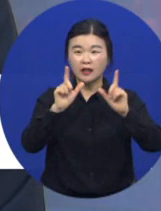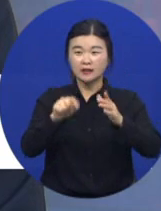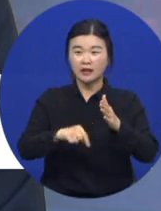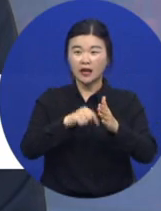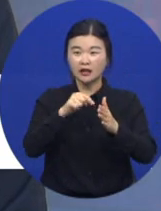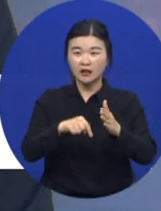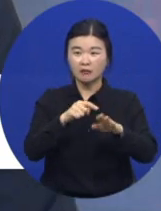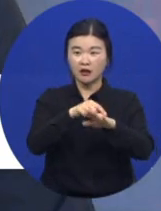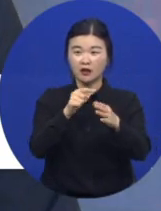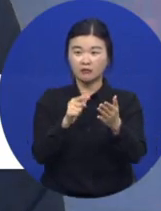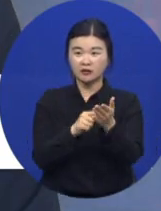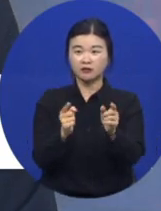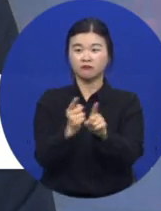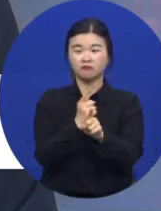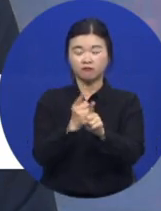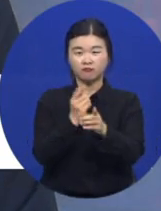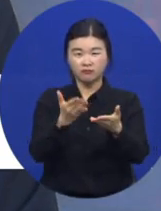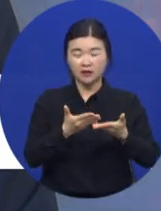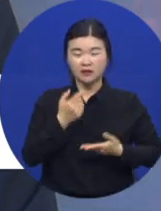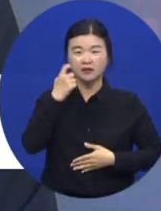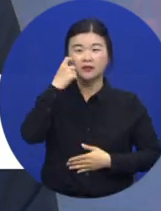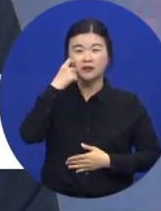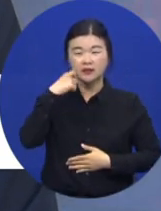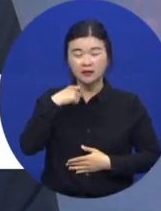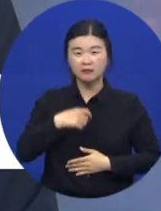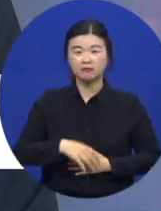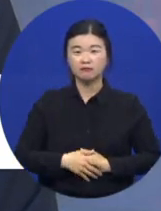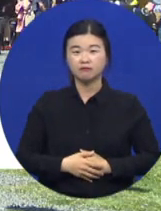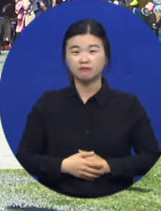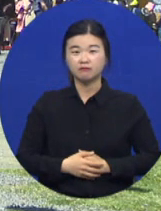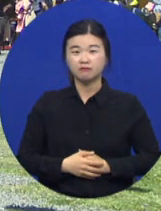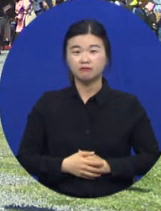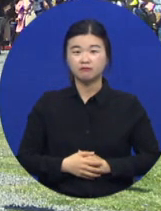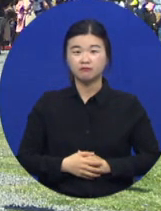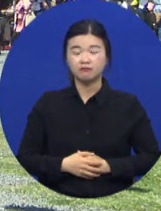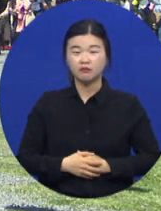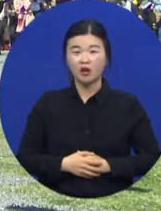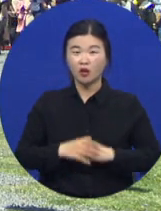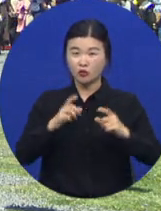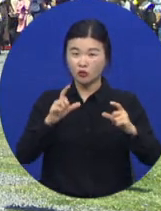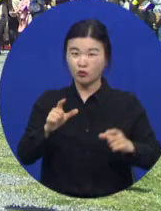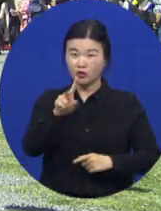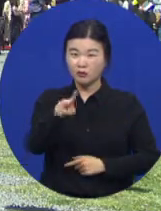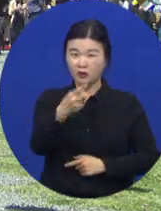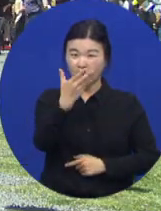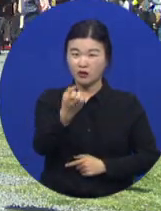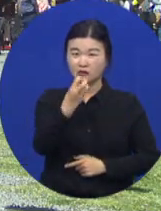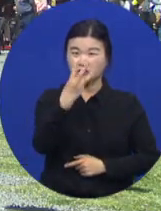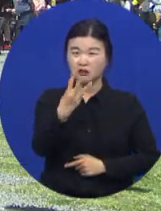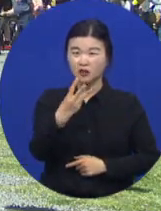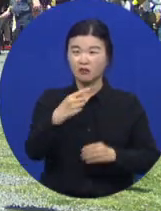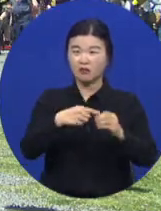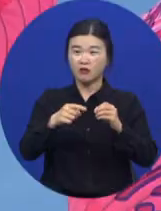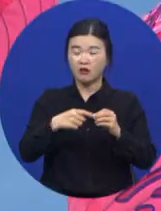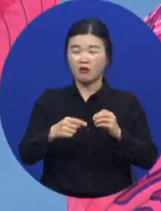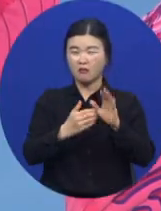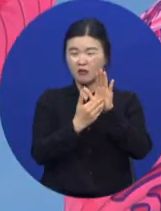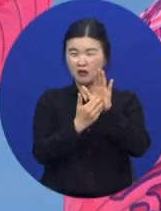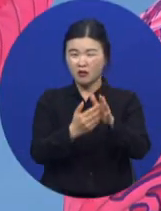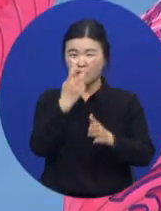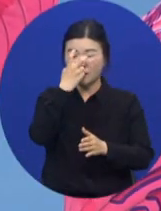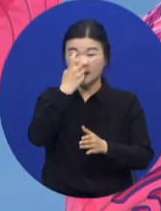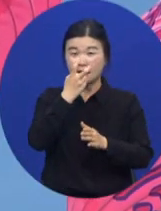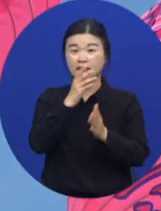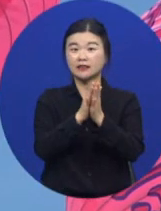속에서 이렇게 마음의 치유를 받고 하는 느낌입니다. 도내 293개 사찰에서 방역관리 강화